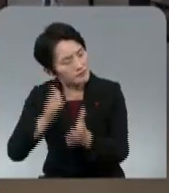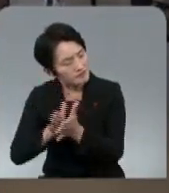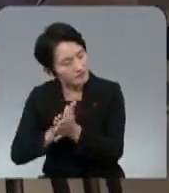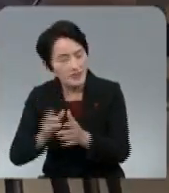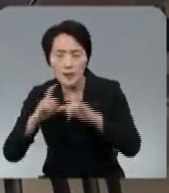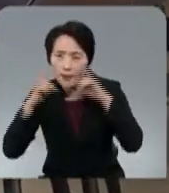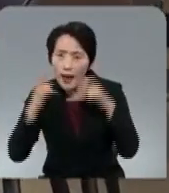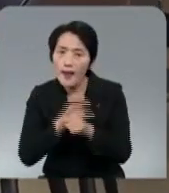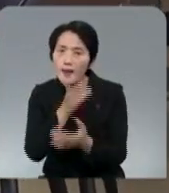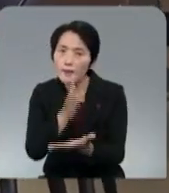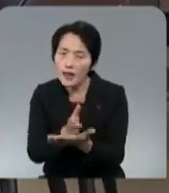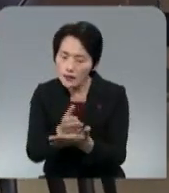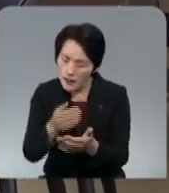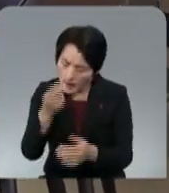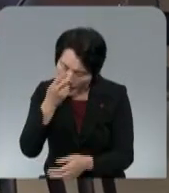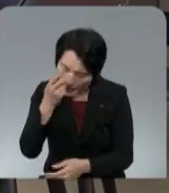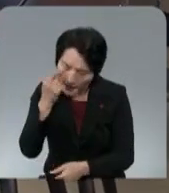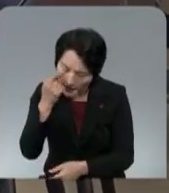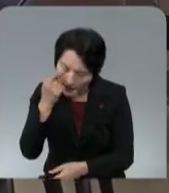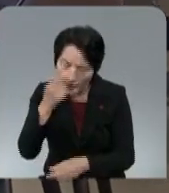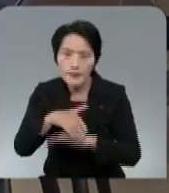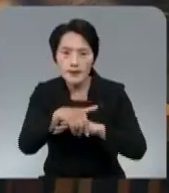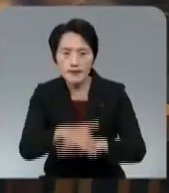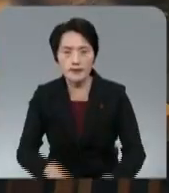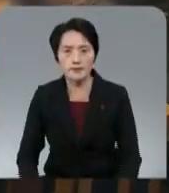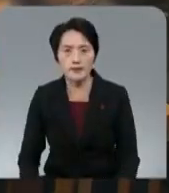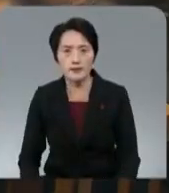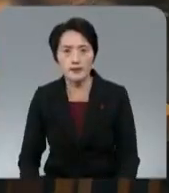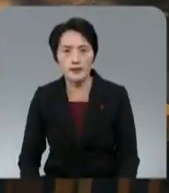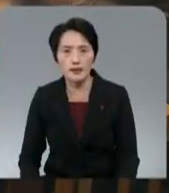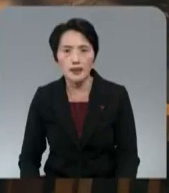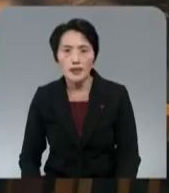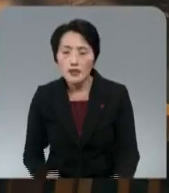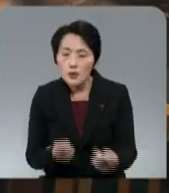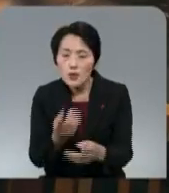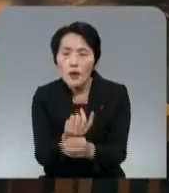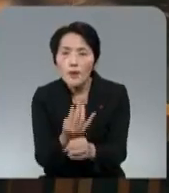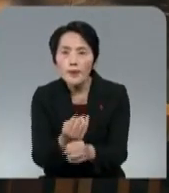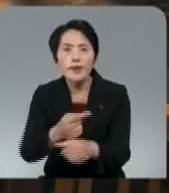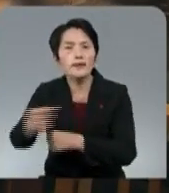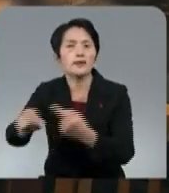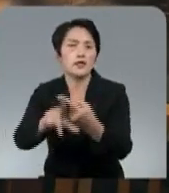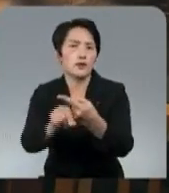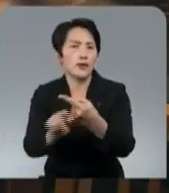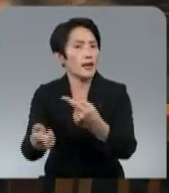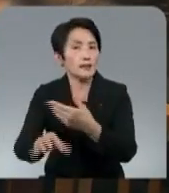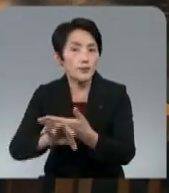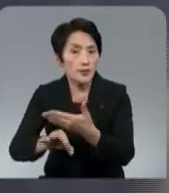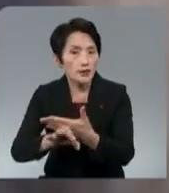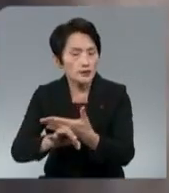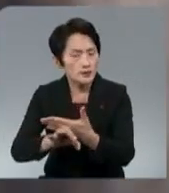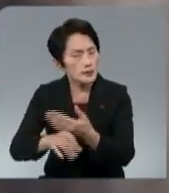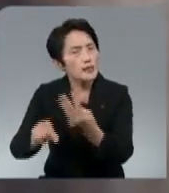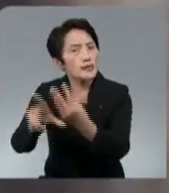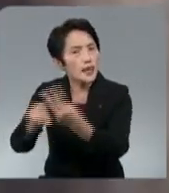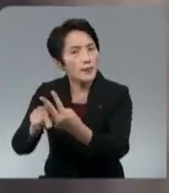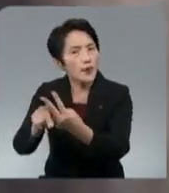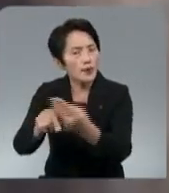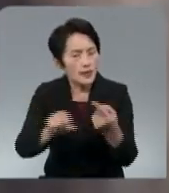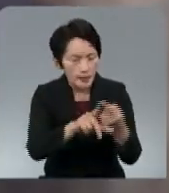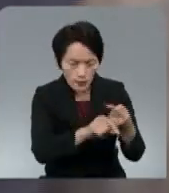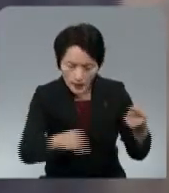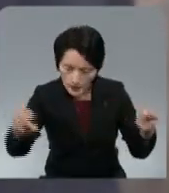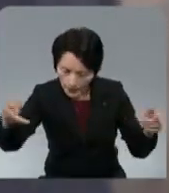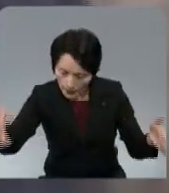đây để ngỏ quyết định dỡ bỏ nghĩa vụ đeo khẩu trang trong không gian kín giám đốc cơ quan quản lý Dịch bệnh Hàn Quốc Thạch Kyung cho biết hiện